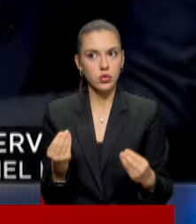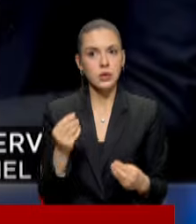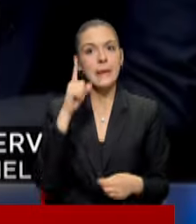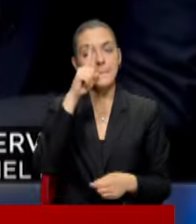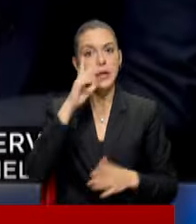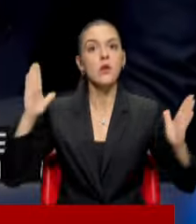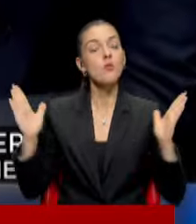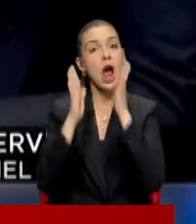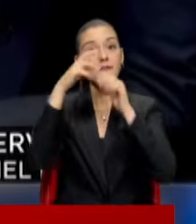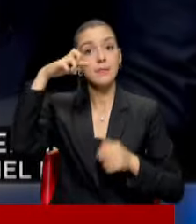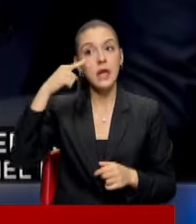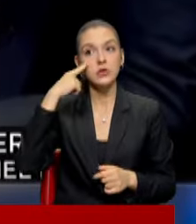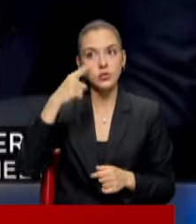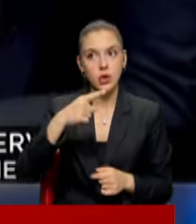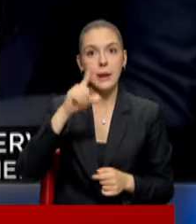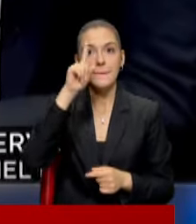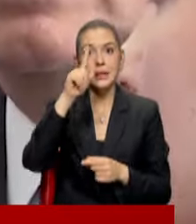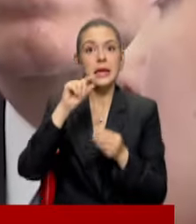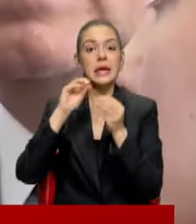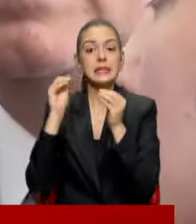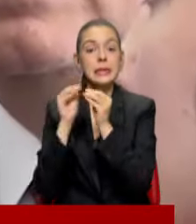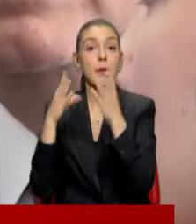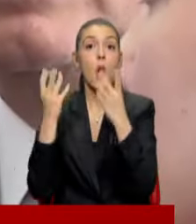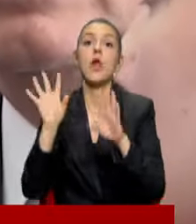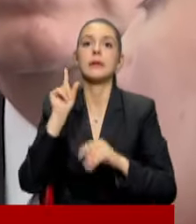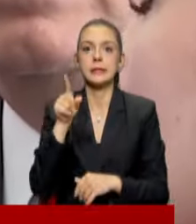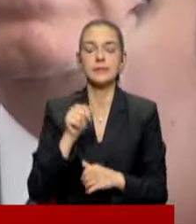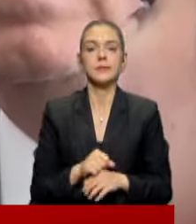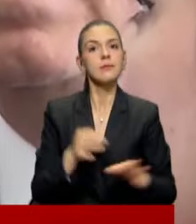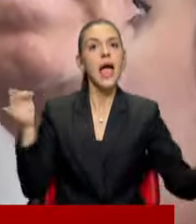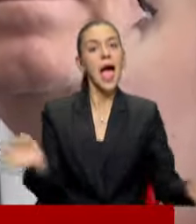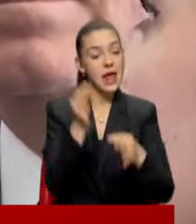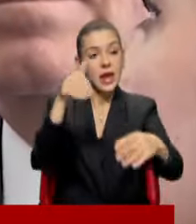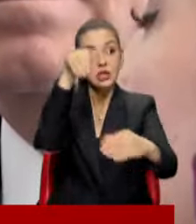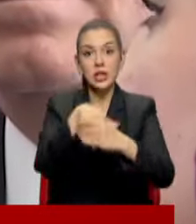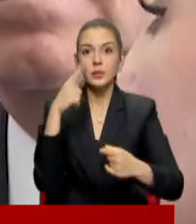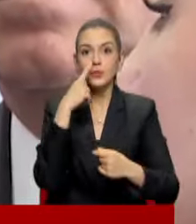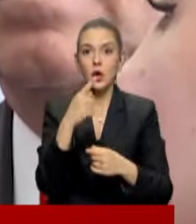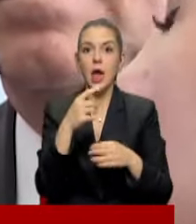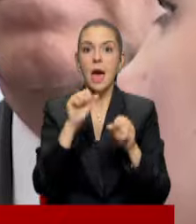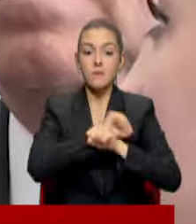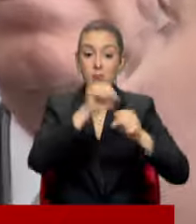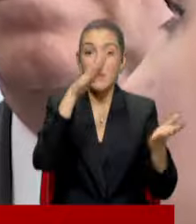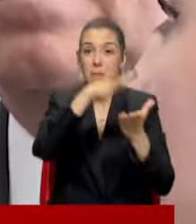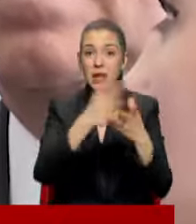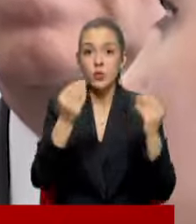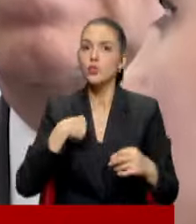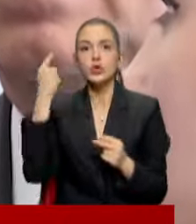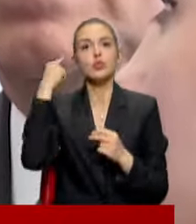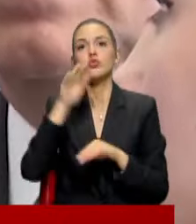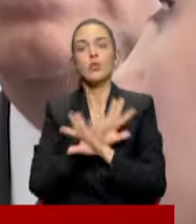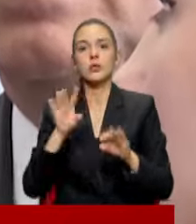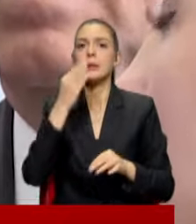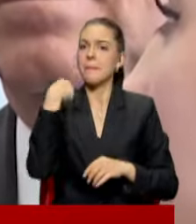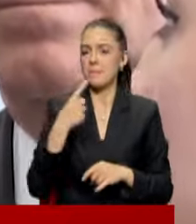muhalefet partisi liderinin buna sebep olmaması lazım Erken seçim konuşmanın mayına basmak olduğunu düşünmüyoruz hele hele 1